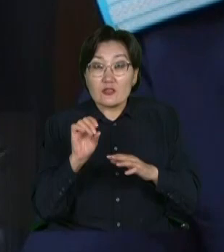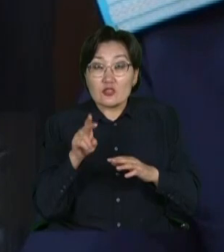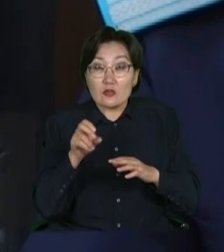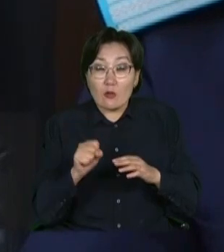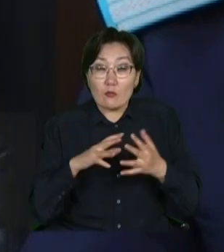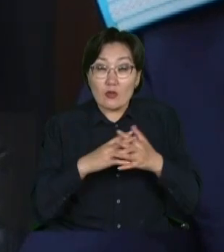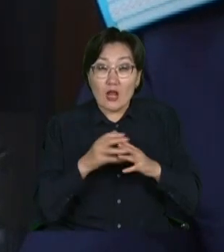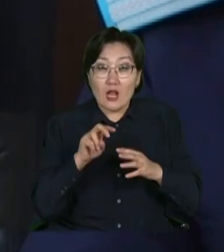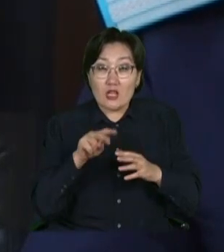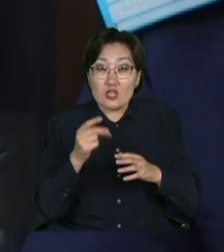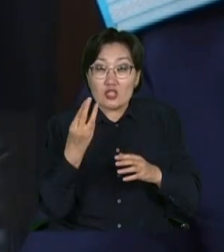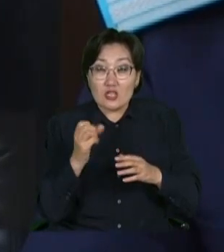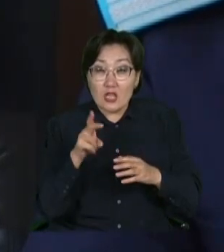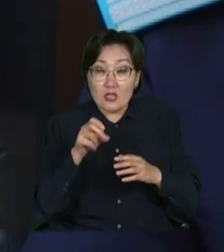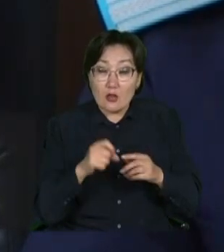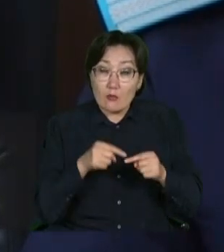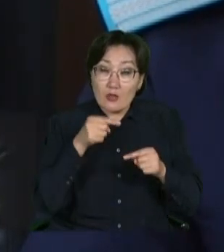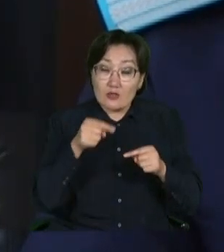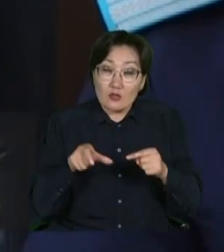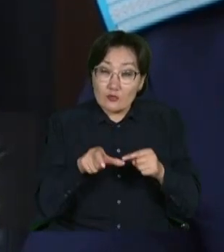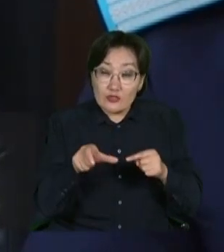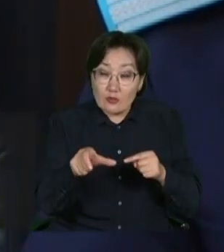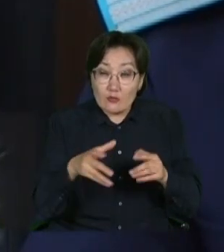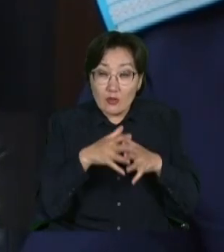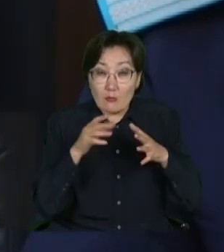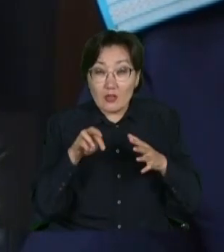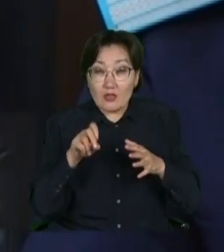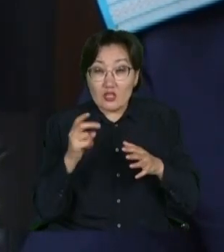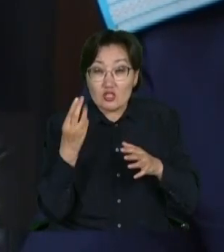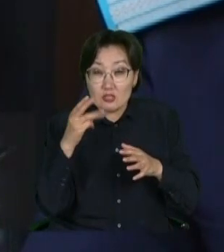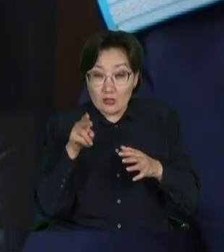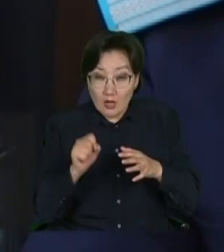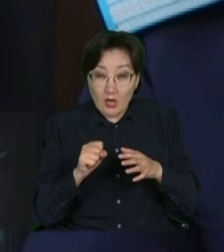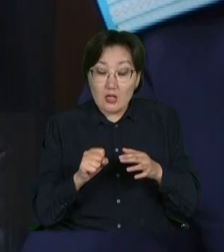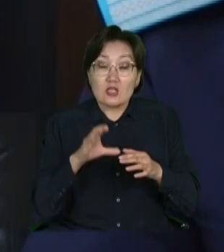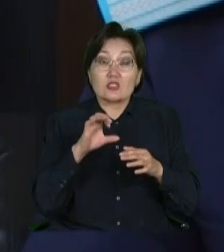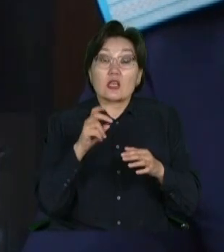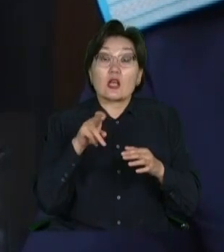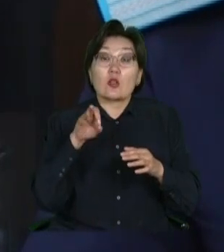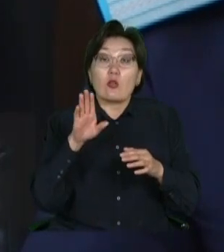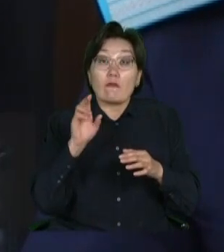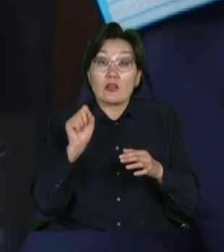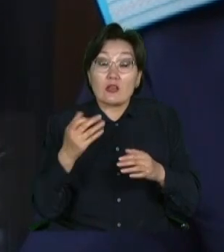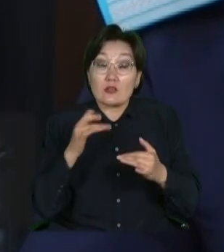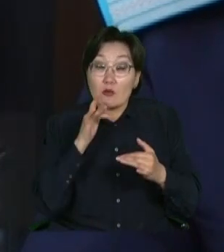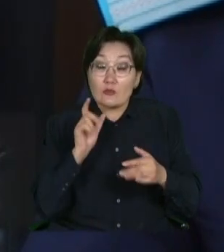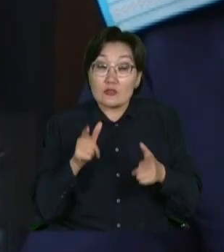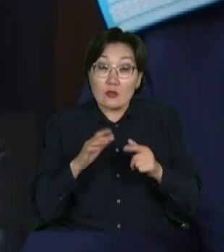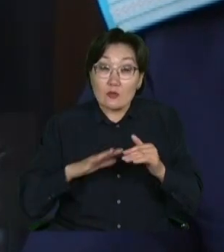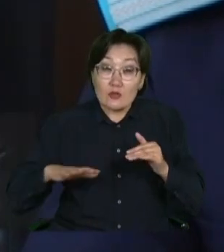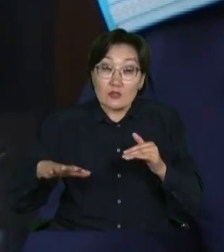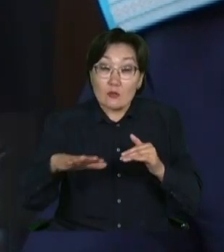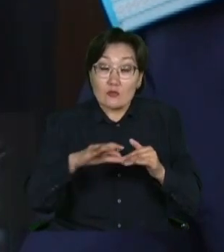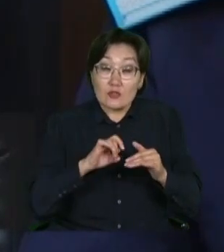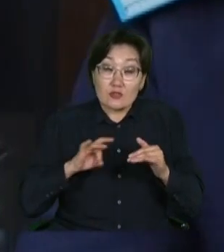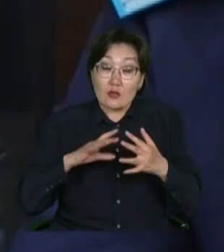село Ольшанка и дальше по течению. Это у нас и Большая Малышка, и Соколовка. В настоящее время на данных участках